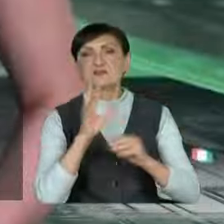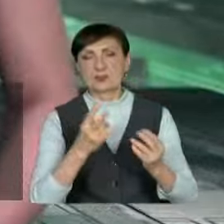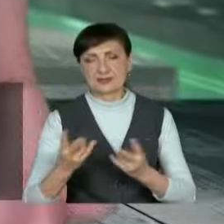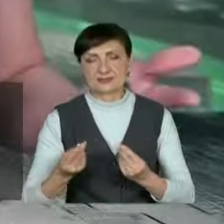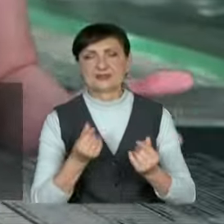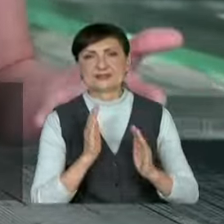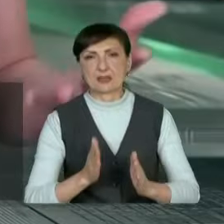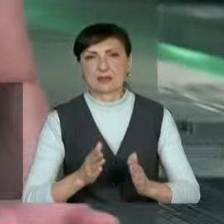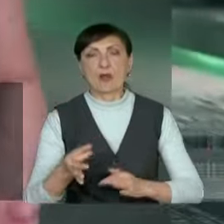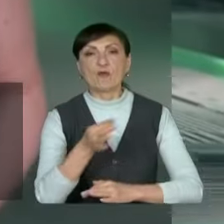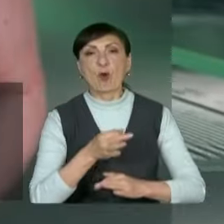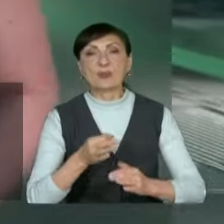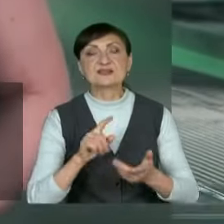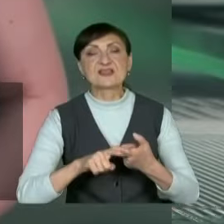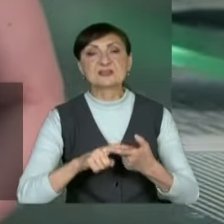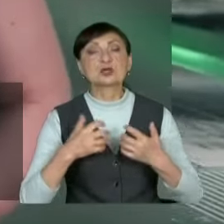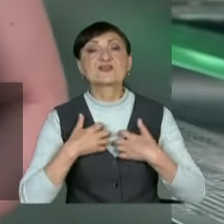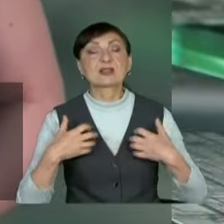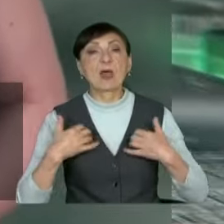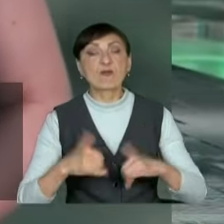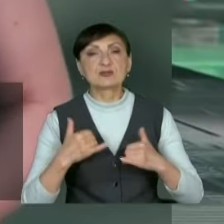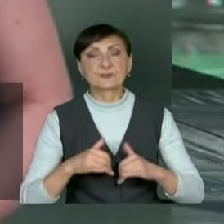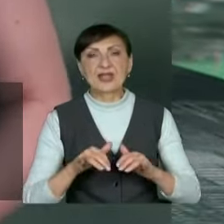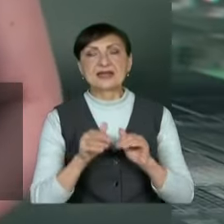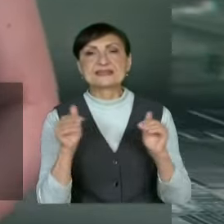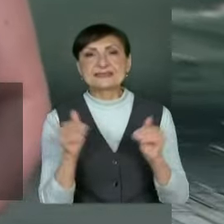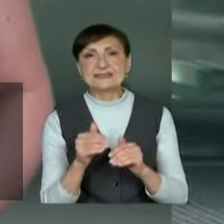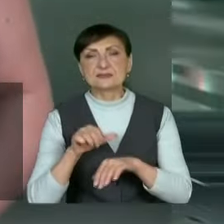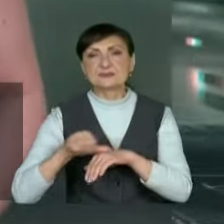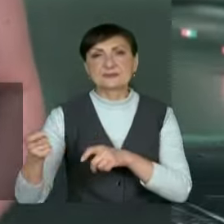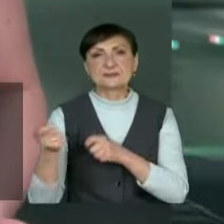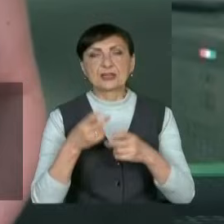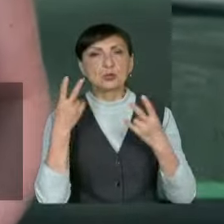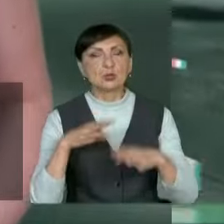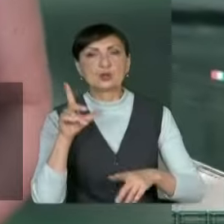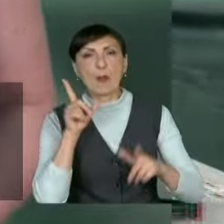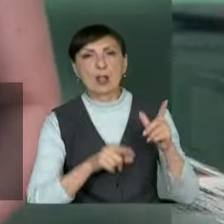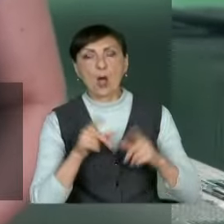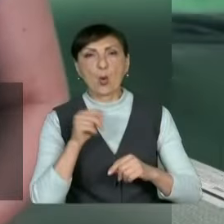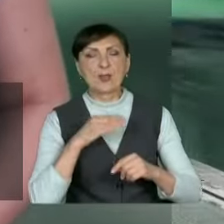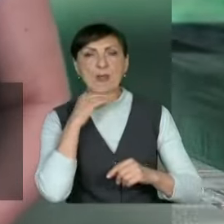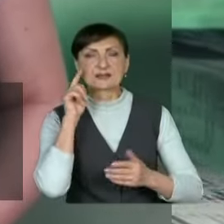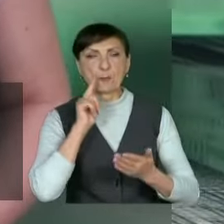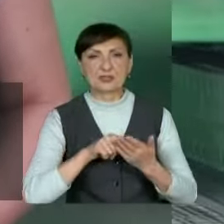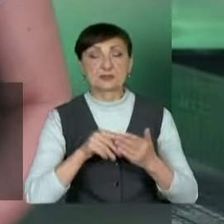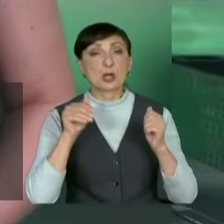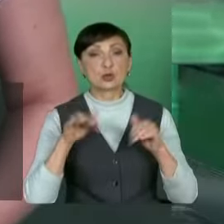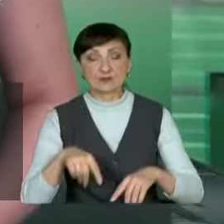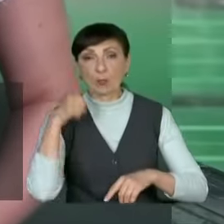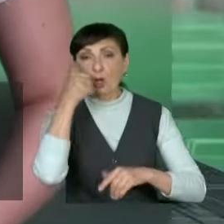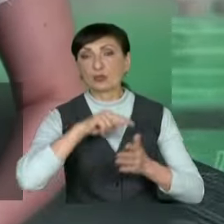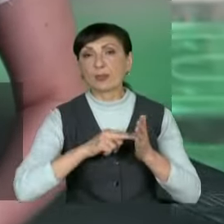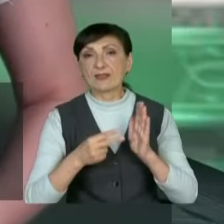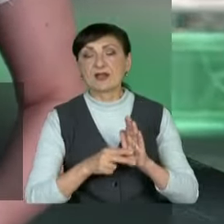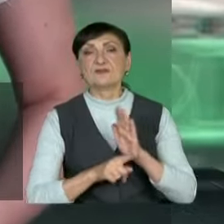ресурсы. В области животноводства основная цель – снизить импортозависимость по молоку и мясу птицы. Для ее решения в этом году